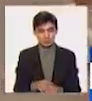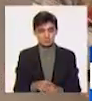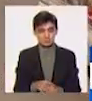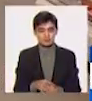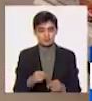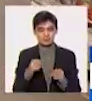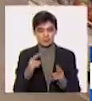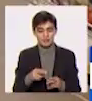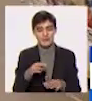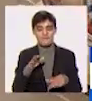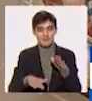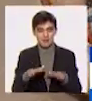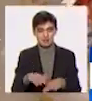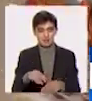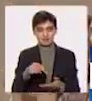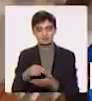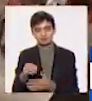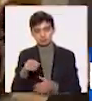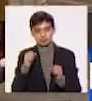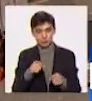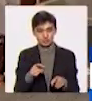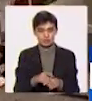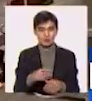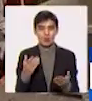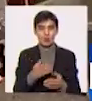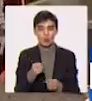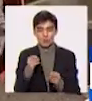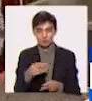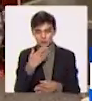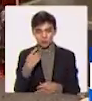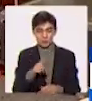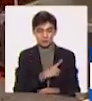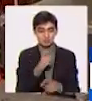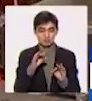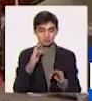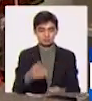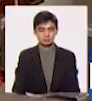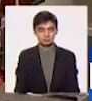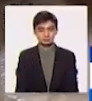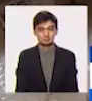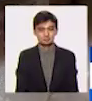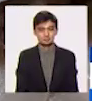Бірақ арнайы таразда өлшепте алуға болады. Қайсысы қауіпсіздеу, оны мамандар айтады.